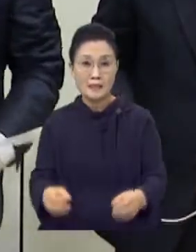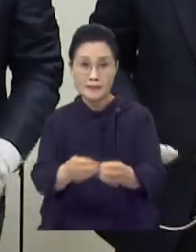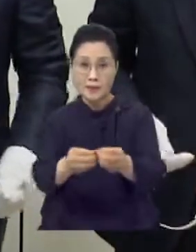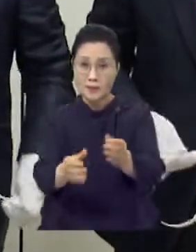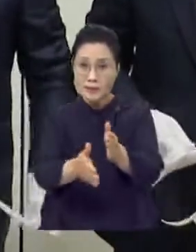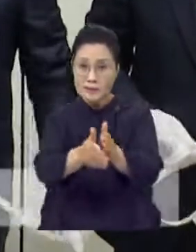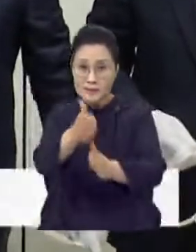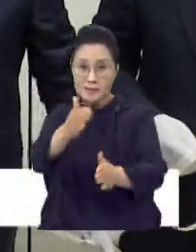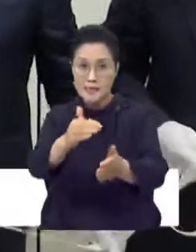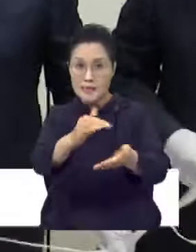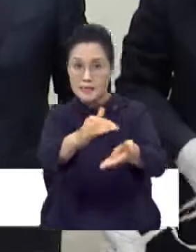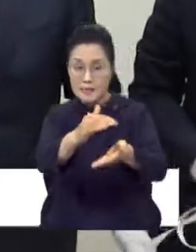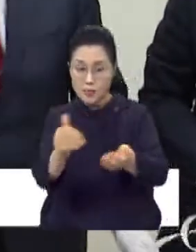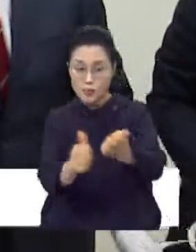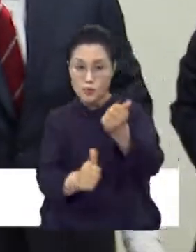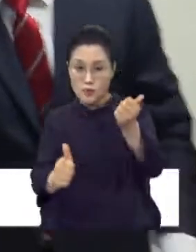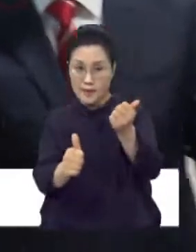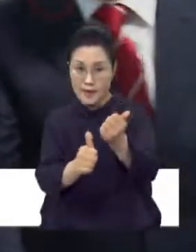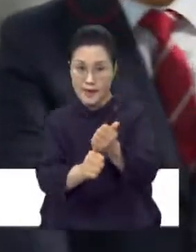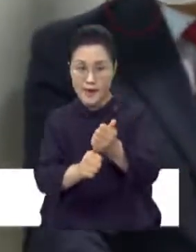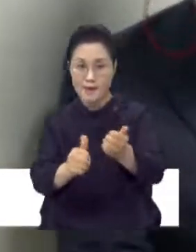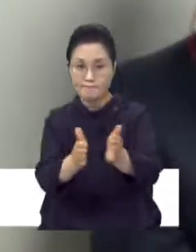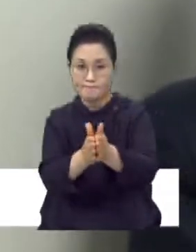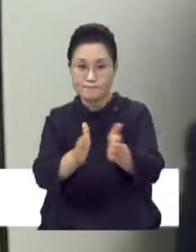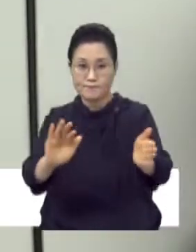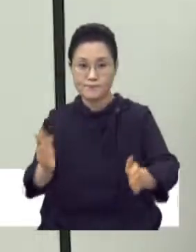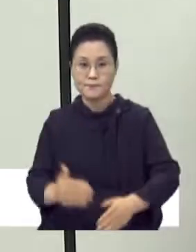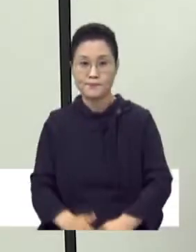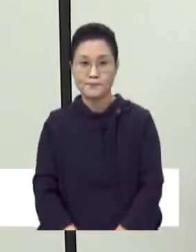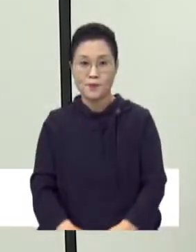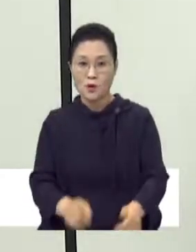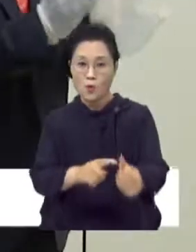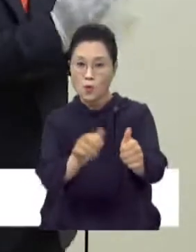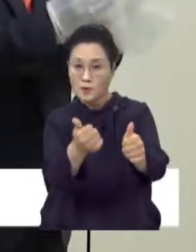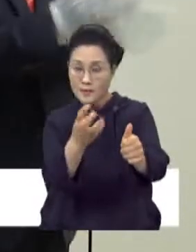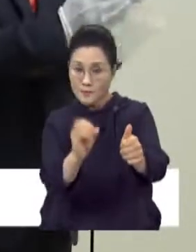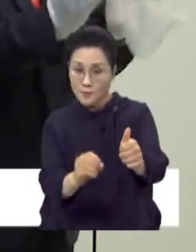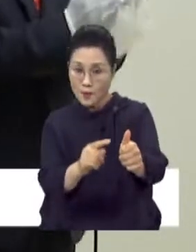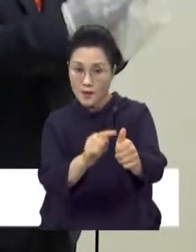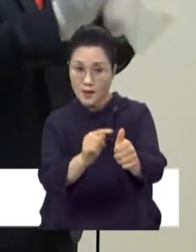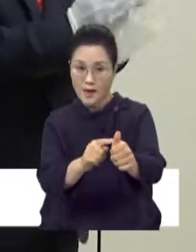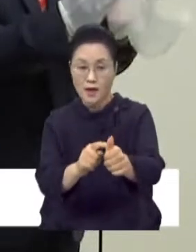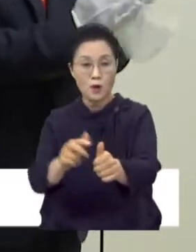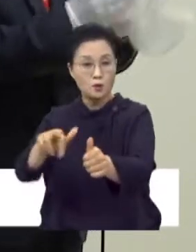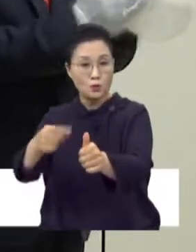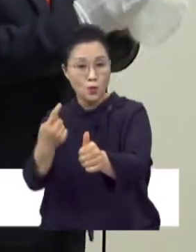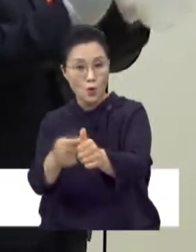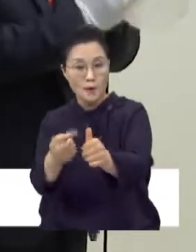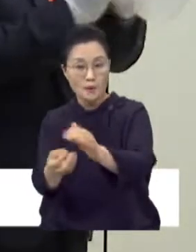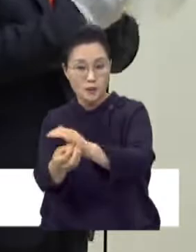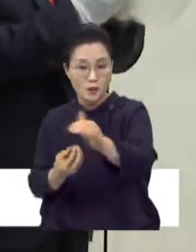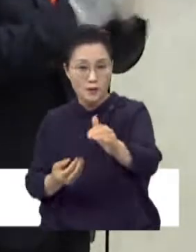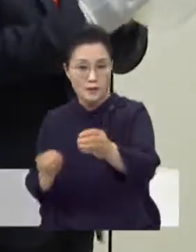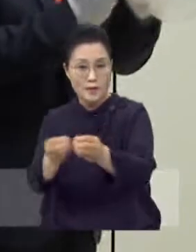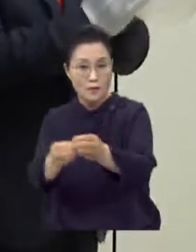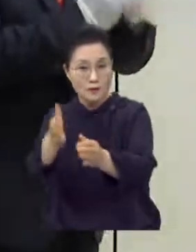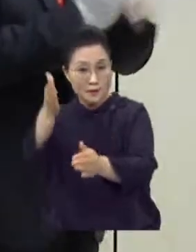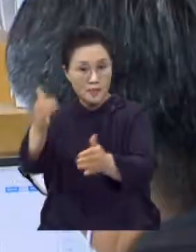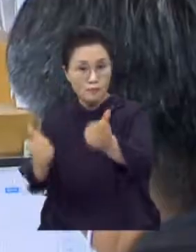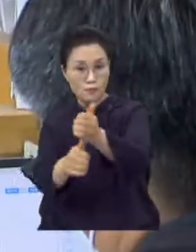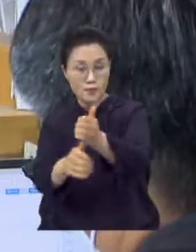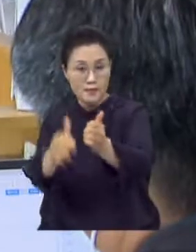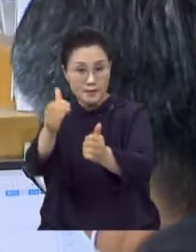창원 특례시 민선 8기 인수위원회가 출범했습니다. 홍남표 당선인은 조영파 전 창원시